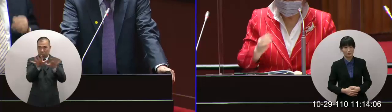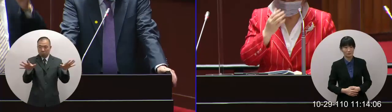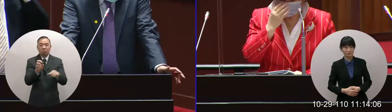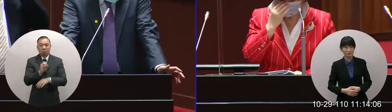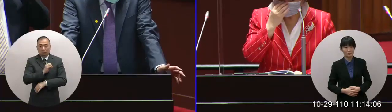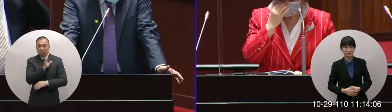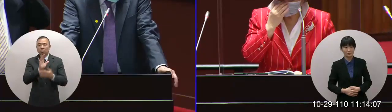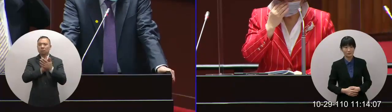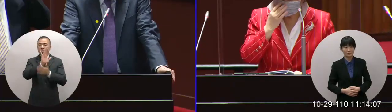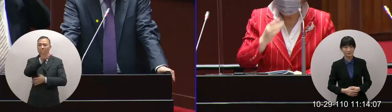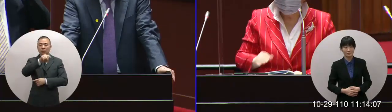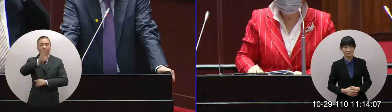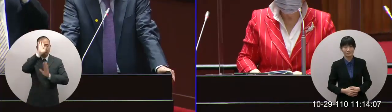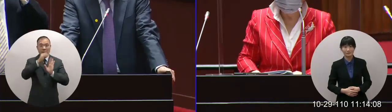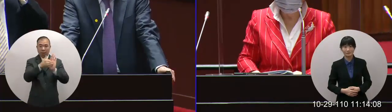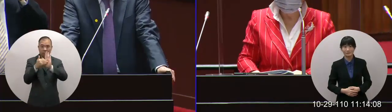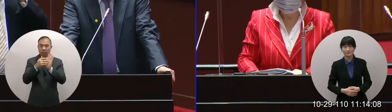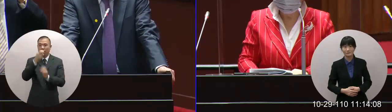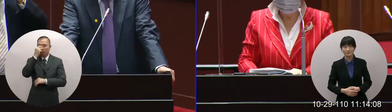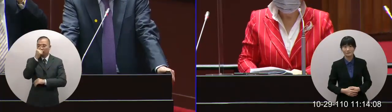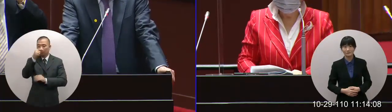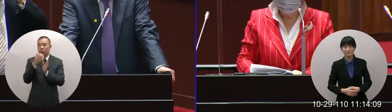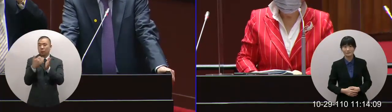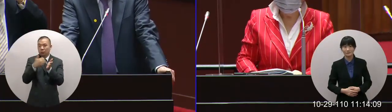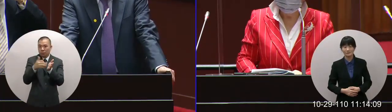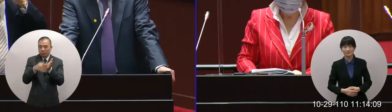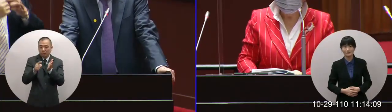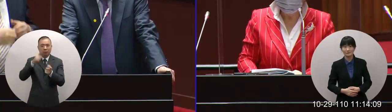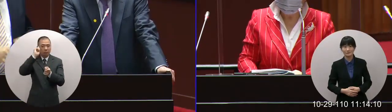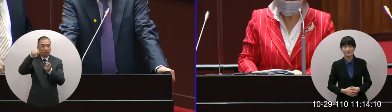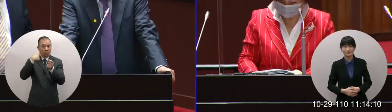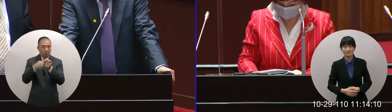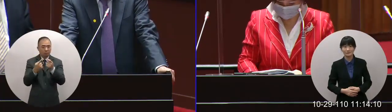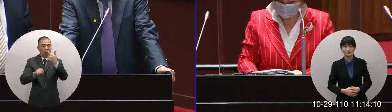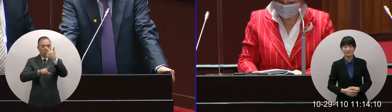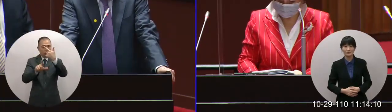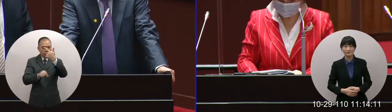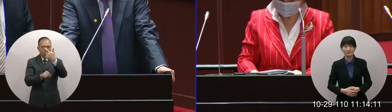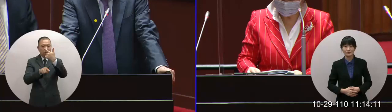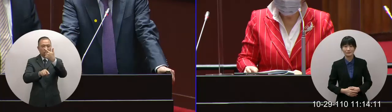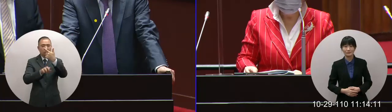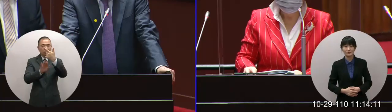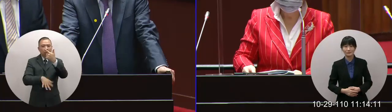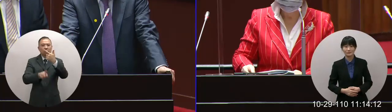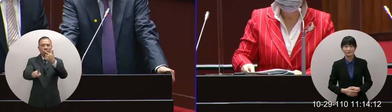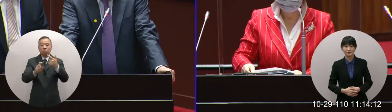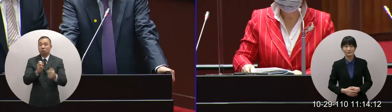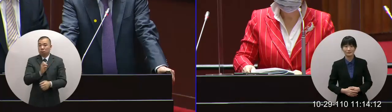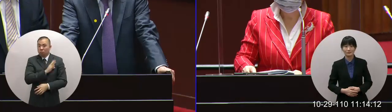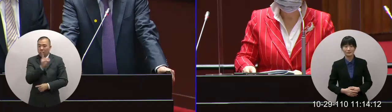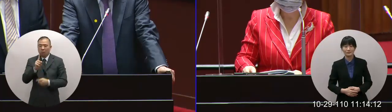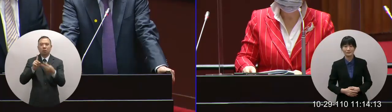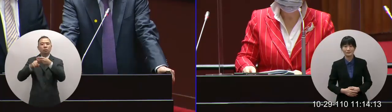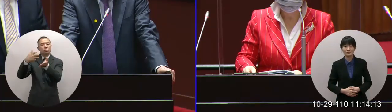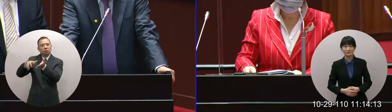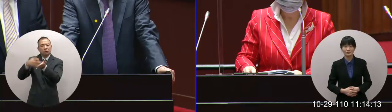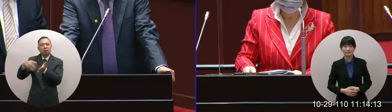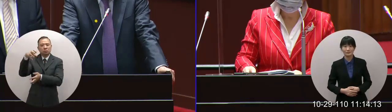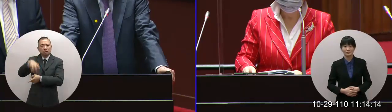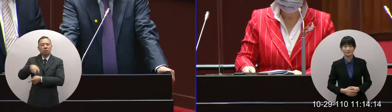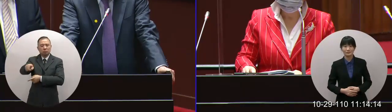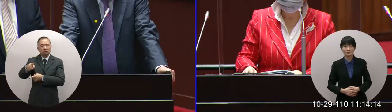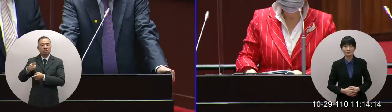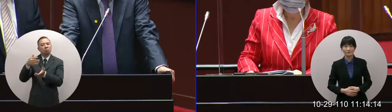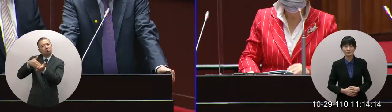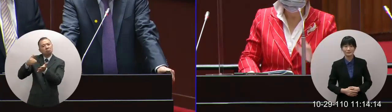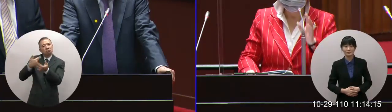个防疫特别预算到明年中结束之后，那主计处也充分表达对我们防疫预算